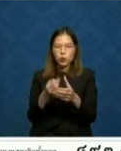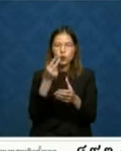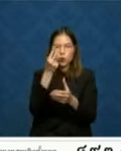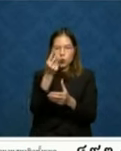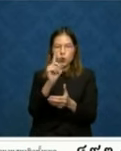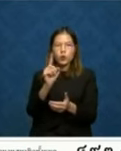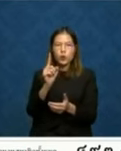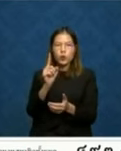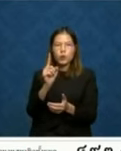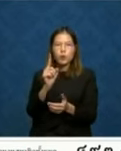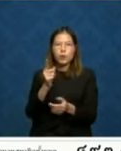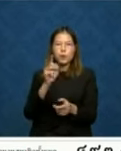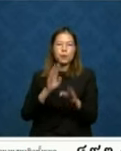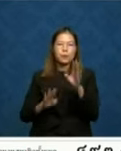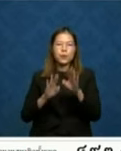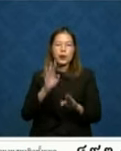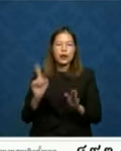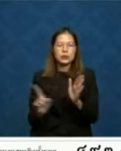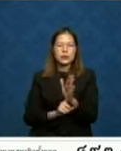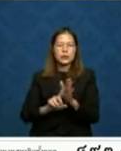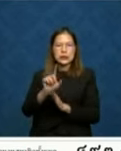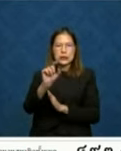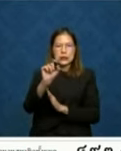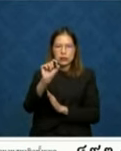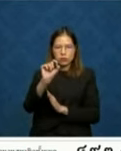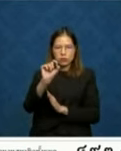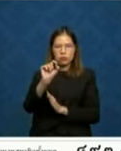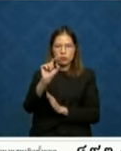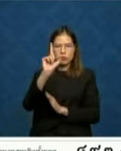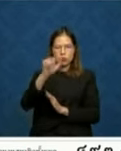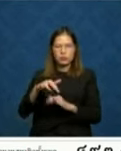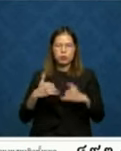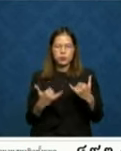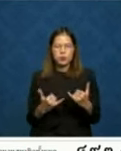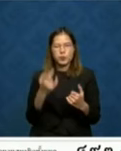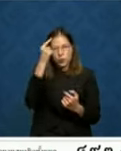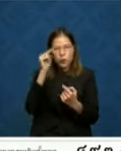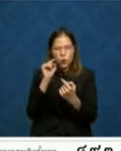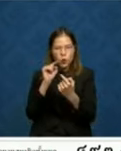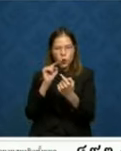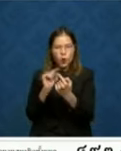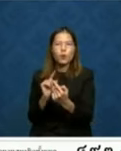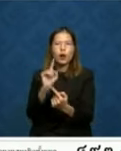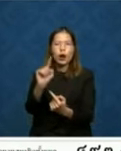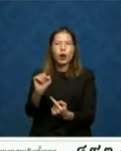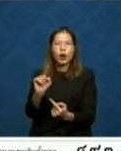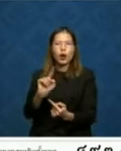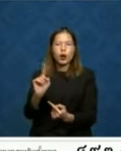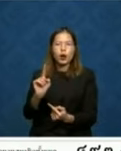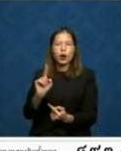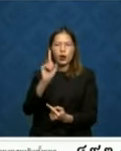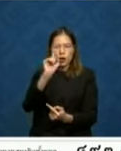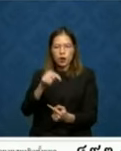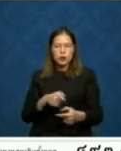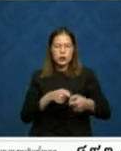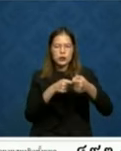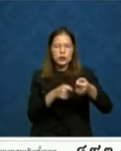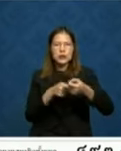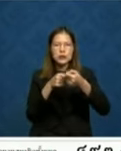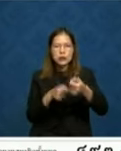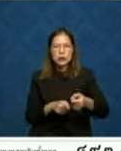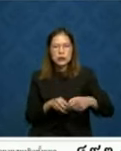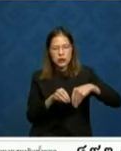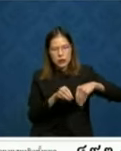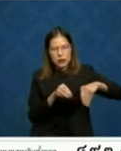ที่นี้ไม่ต่ำกว่า20ครั้งและในครั้งนี้ค่ะคือความหวังอันยิ่งใหญ่นะคะที่ชาวไร่ยาสูบ